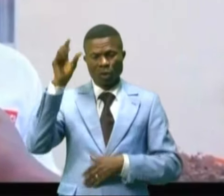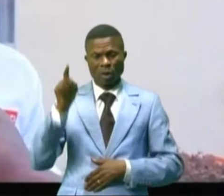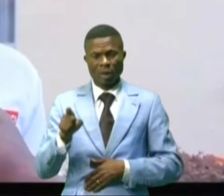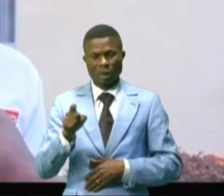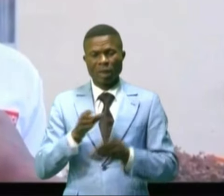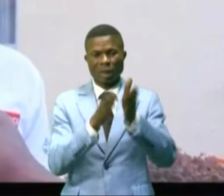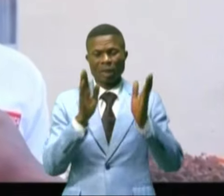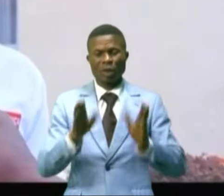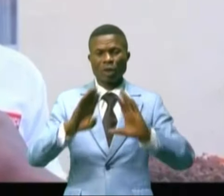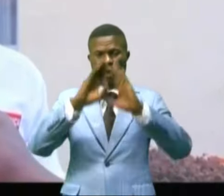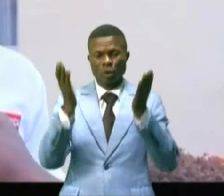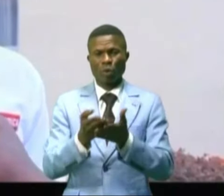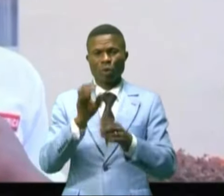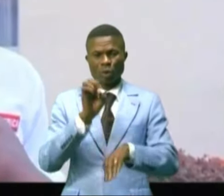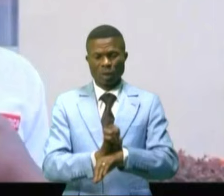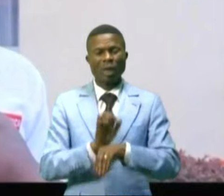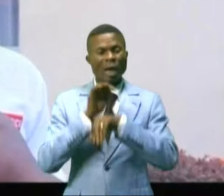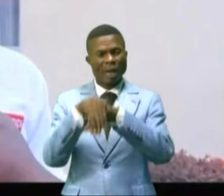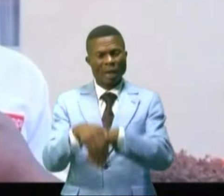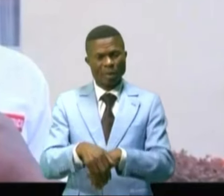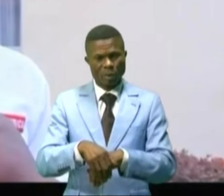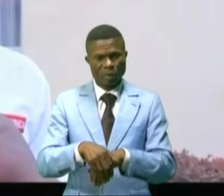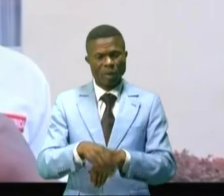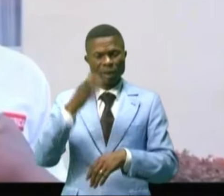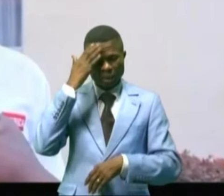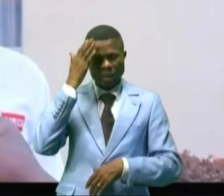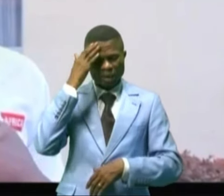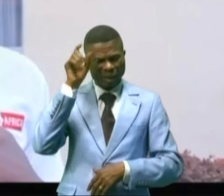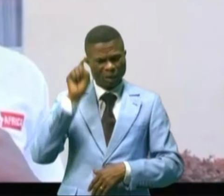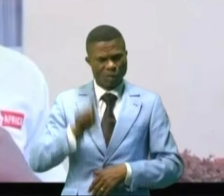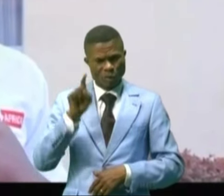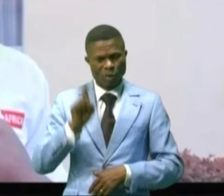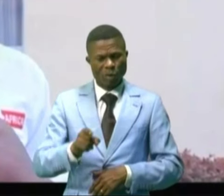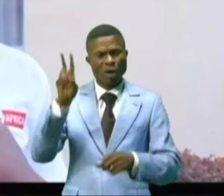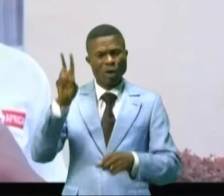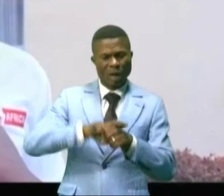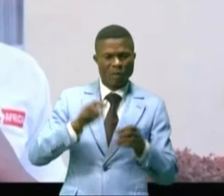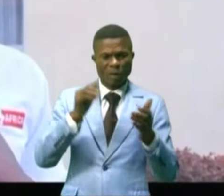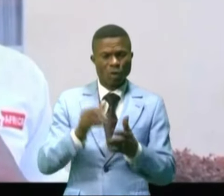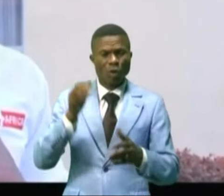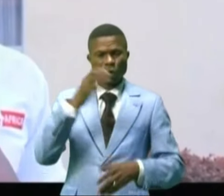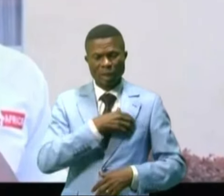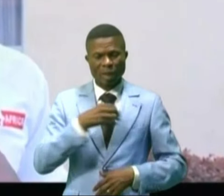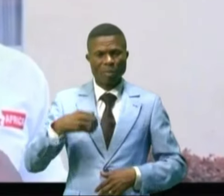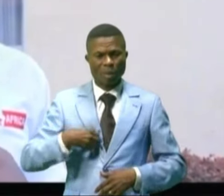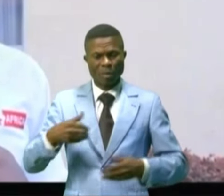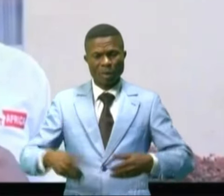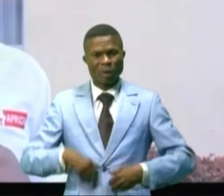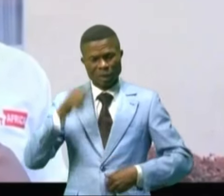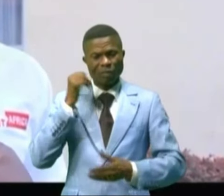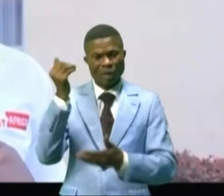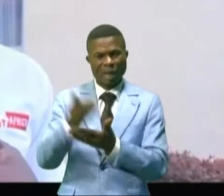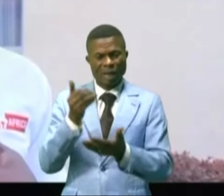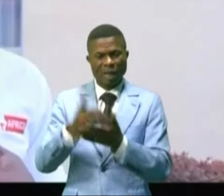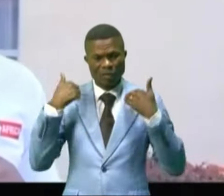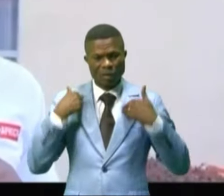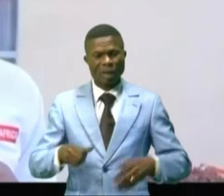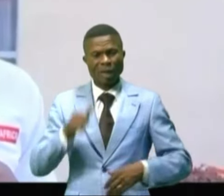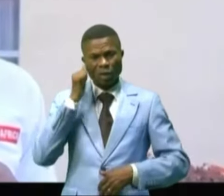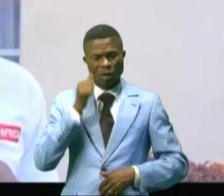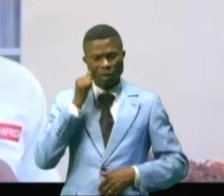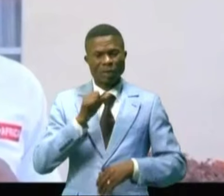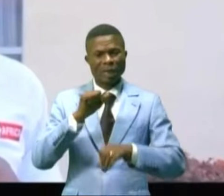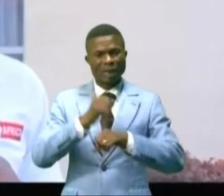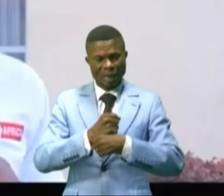leaders communautaires, qu'ils s'impliquent et qu'ils sachent que les violences basées sur les genres, l'exploitation, abus et harcèlement sexuel